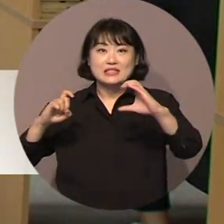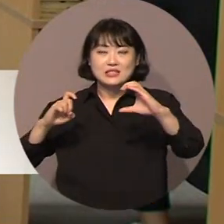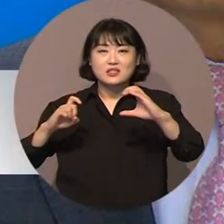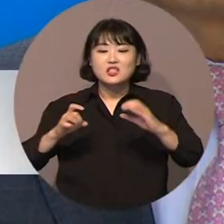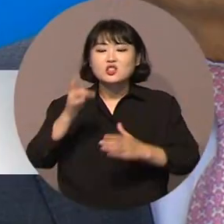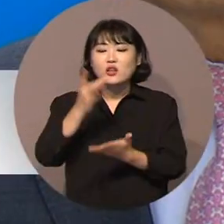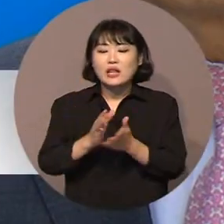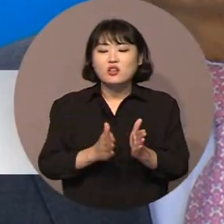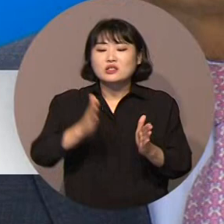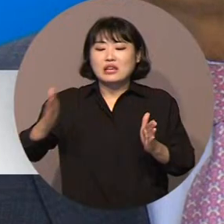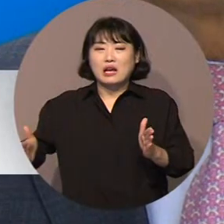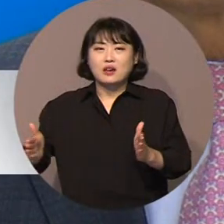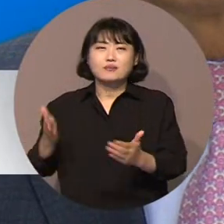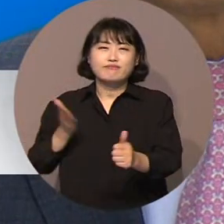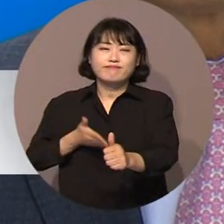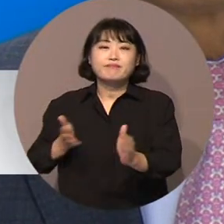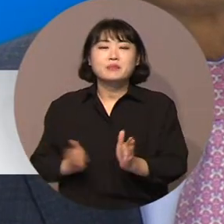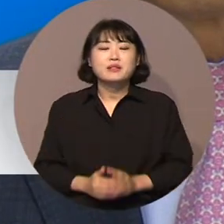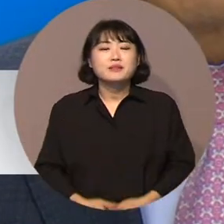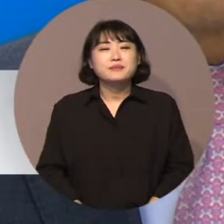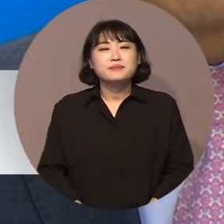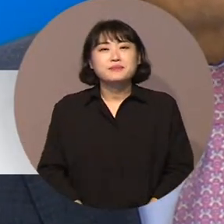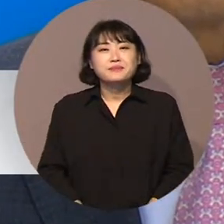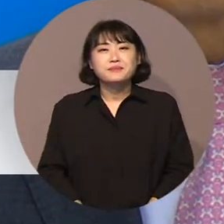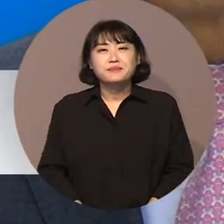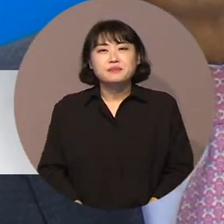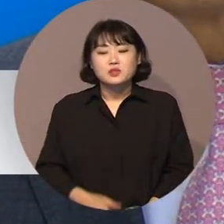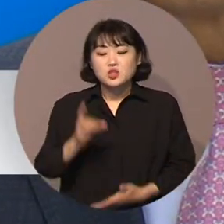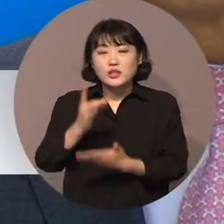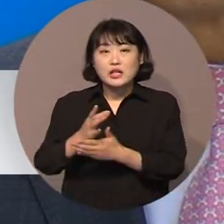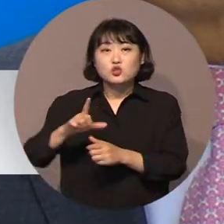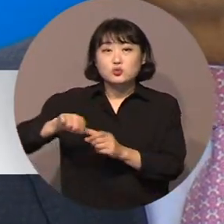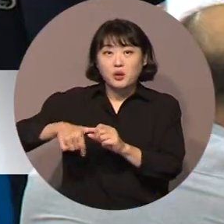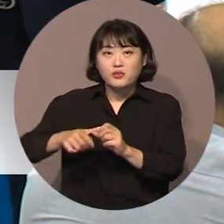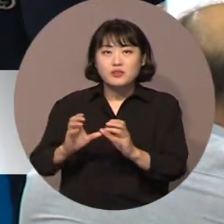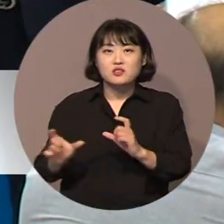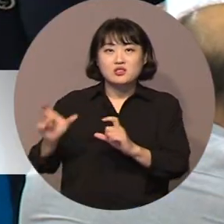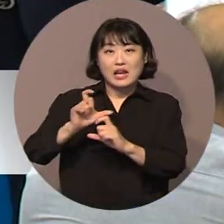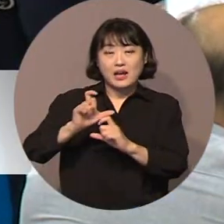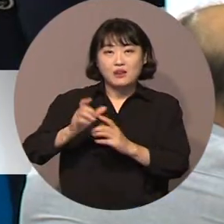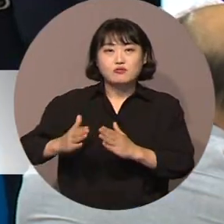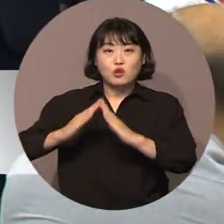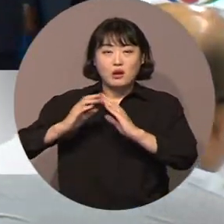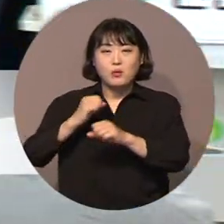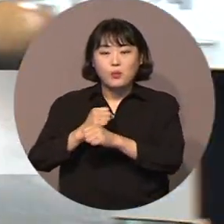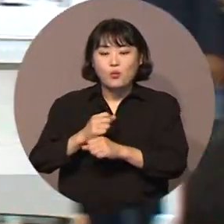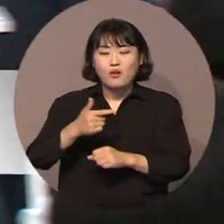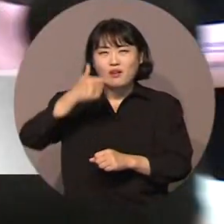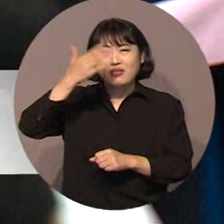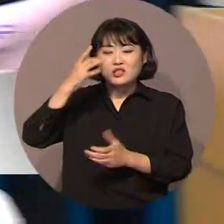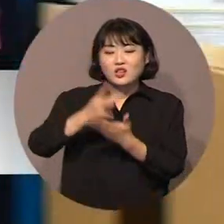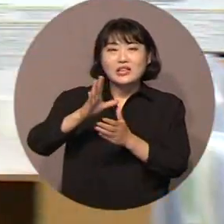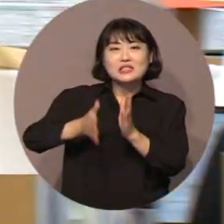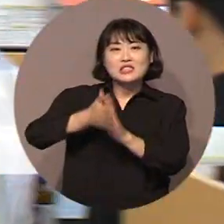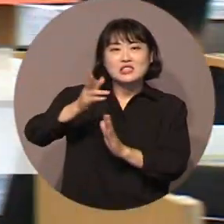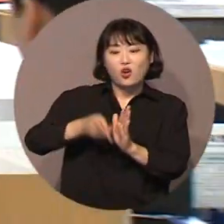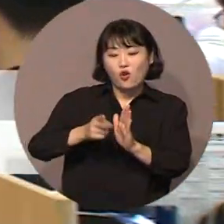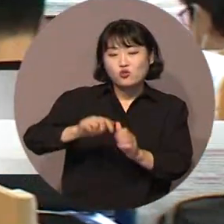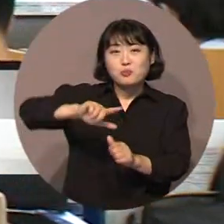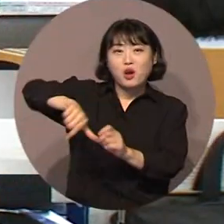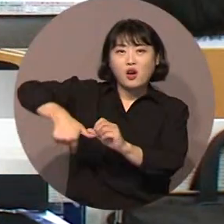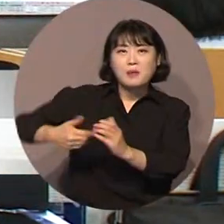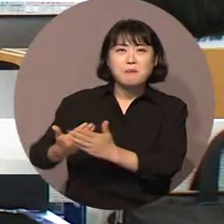이들은 gtxc 천안 현장에 천안역 증개축과 함께 원도심 제도약의 원동력이 되고